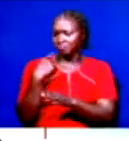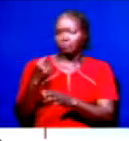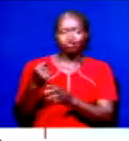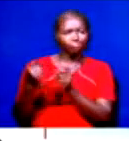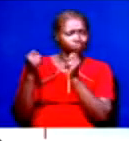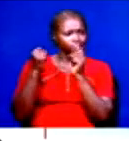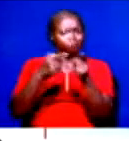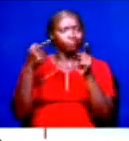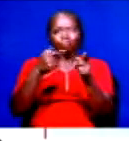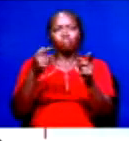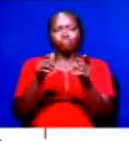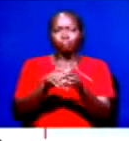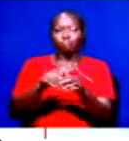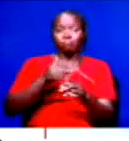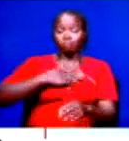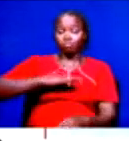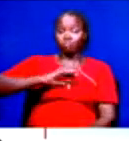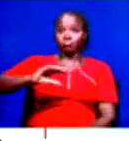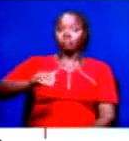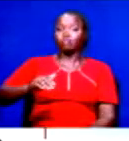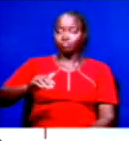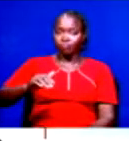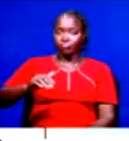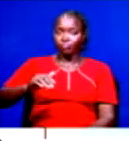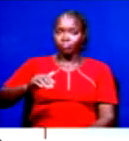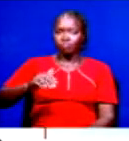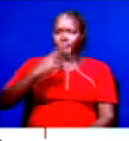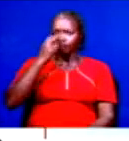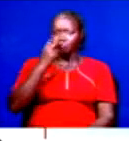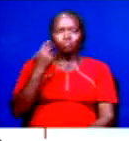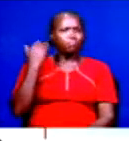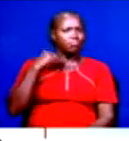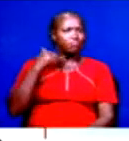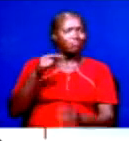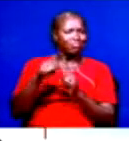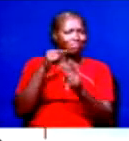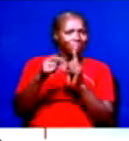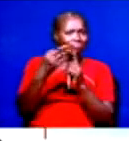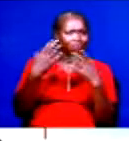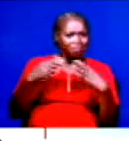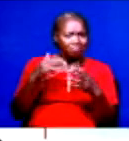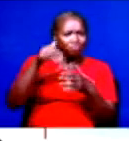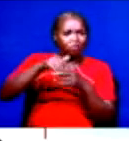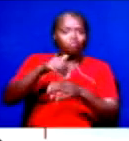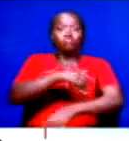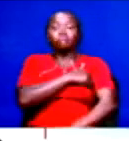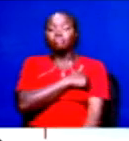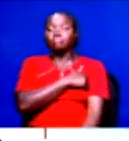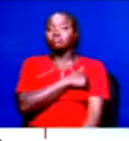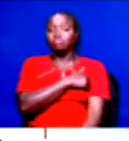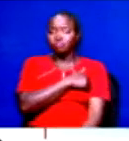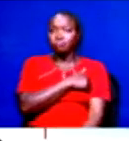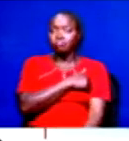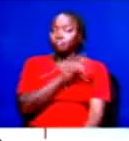sehemu ya Lkeek Sabuk, kaunti ya Samburu, ambapo washukiwa ujambazi waliwaua watu watatu, miongoni mwao chifu wa eneo hilo. Mbunge